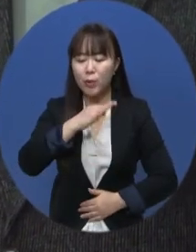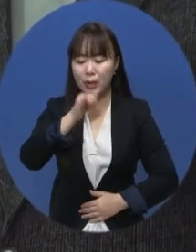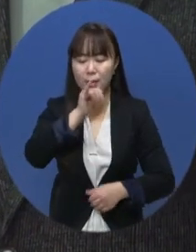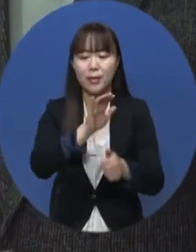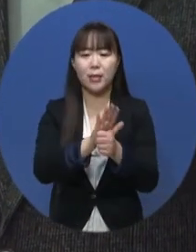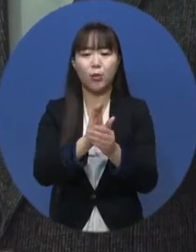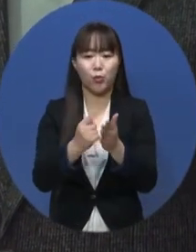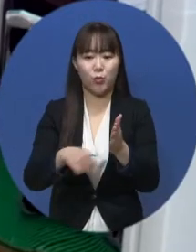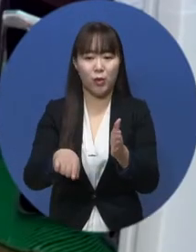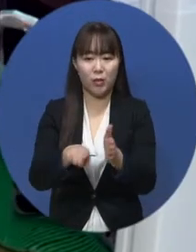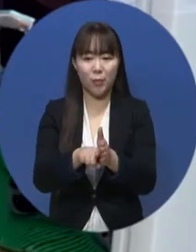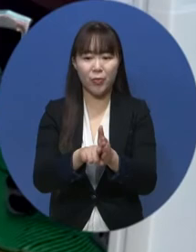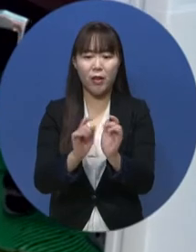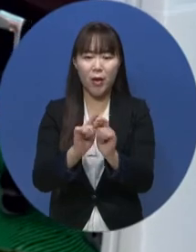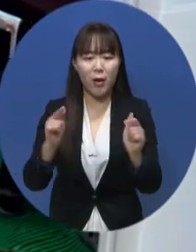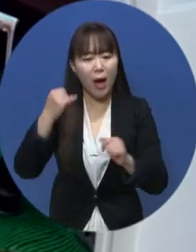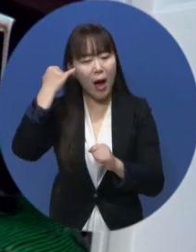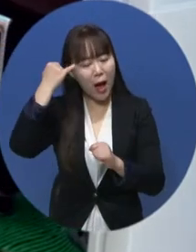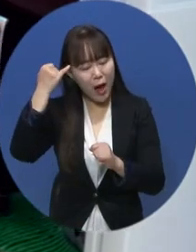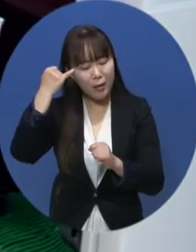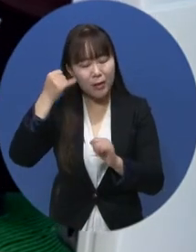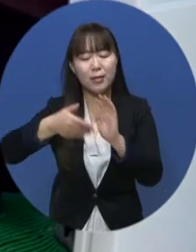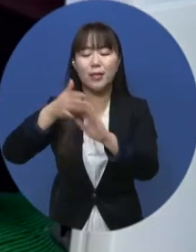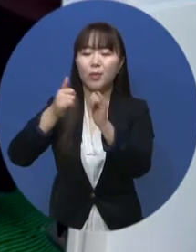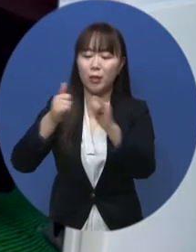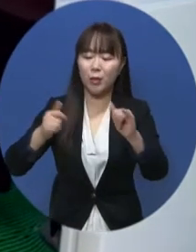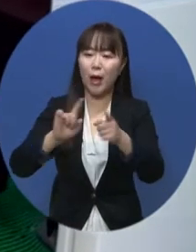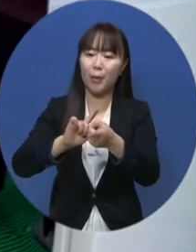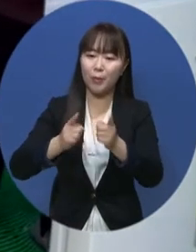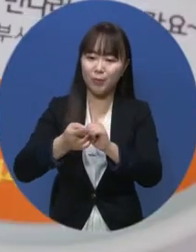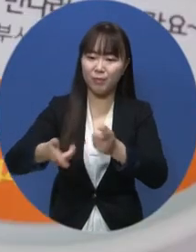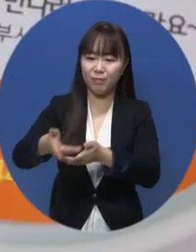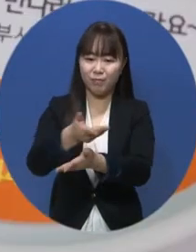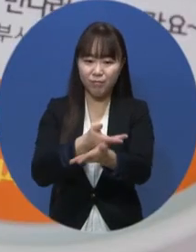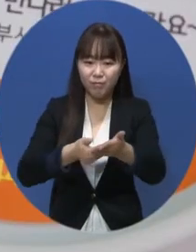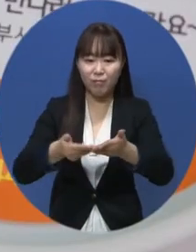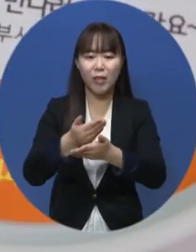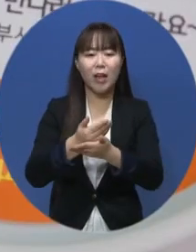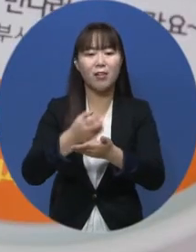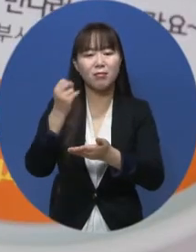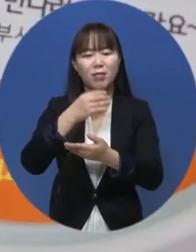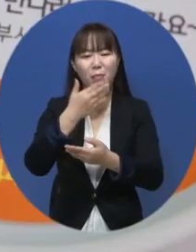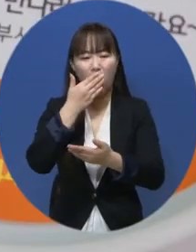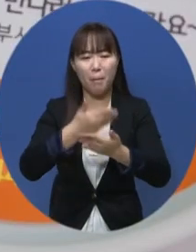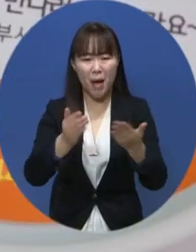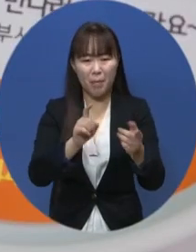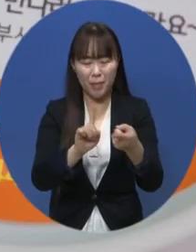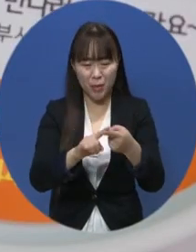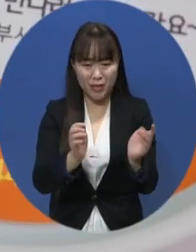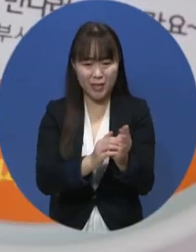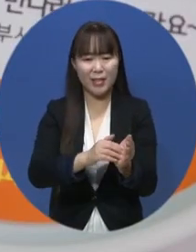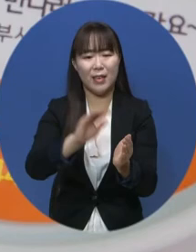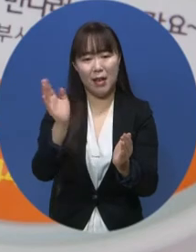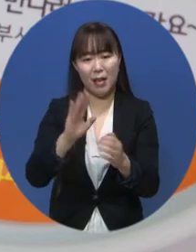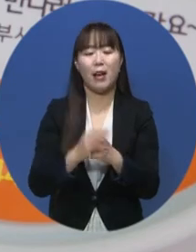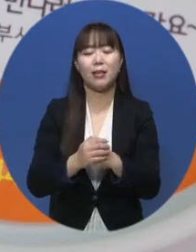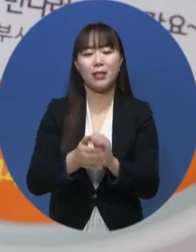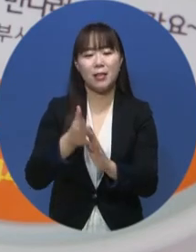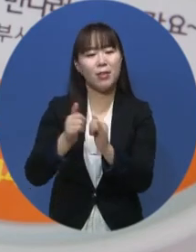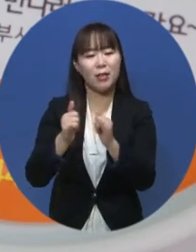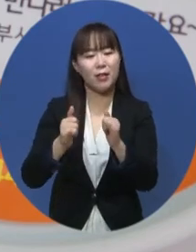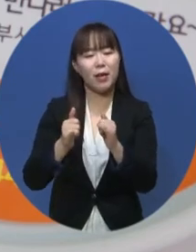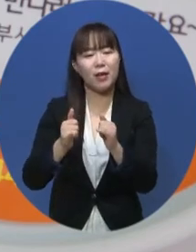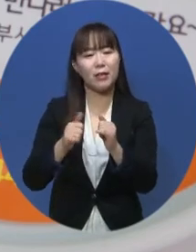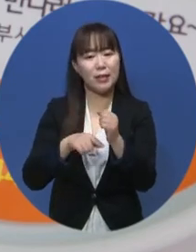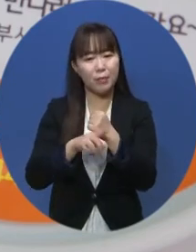효율적인 지원을 위해 다양한 아이디어를 시민들과 공유하며 단순한 먹거리 제공에 그치지 않고 시민들의